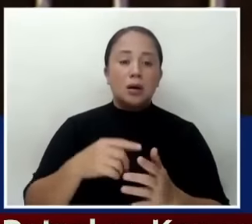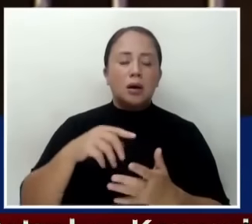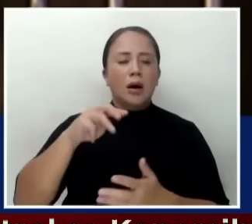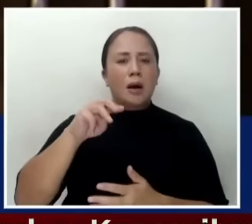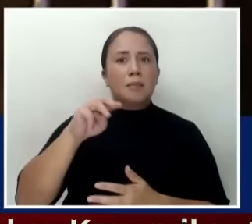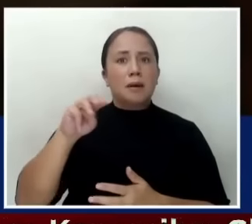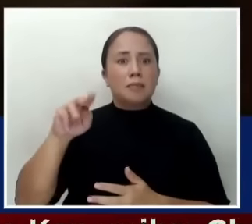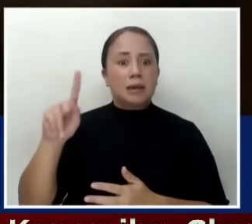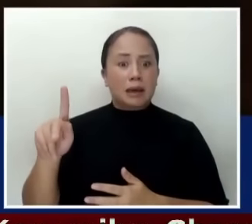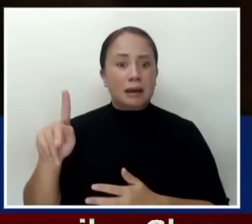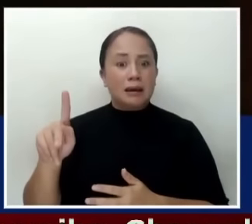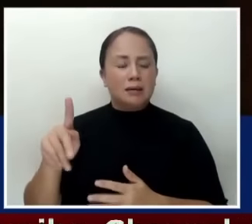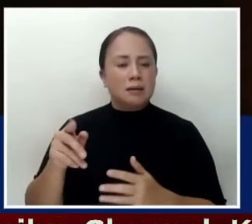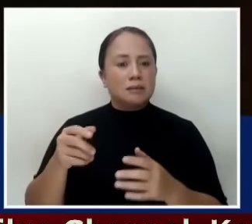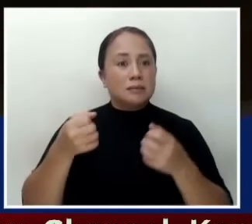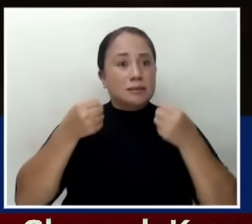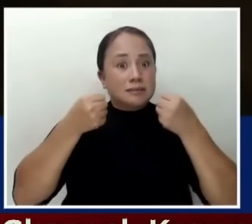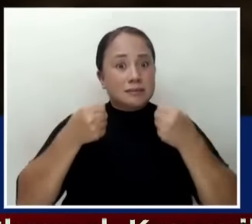Kaya na Rehas.